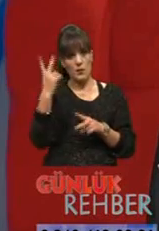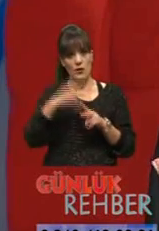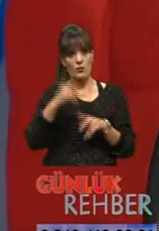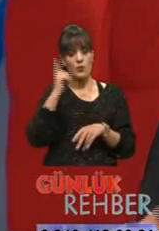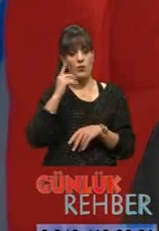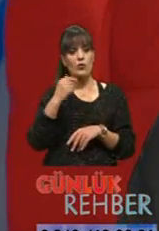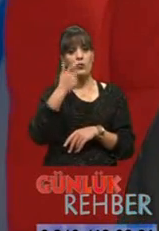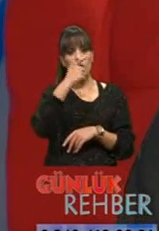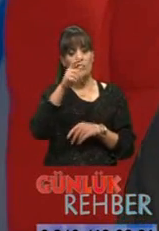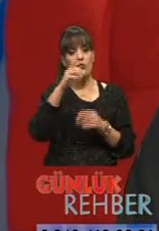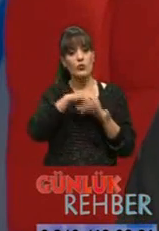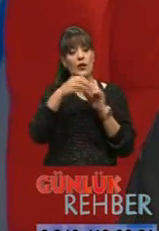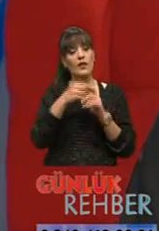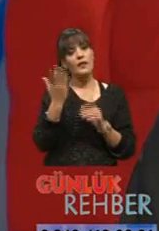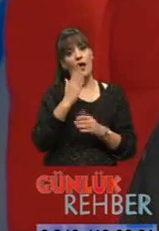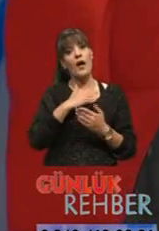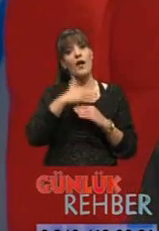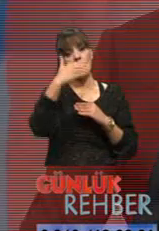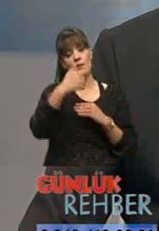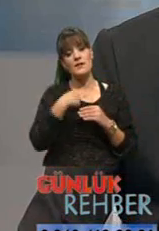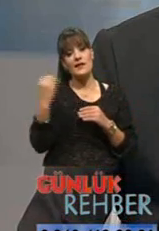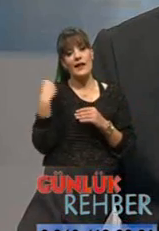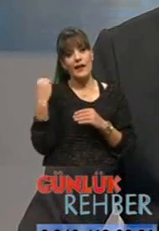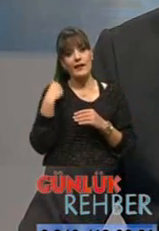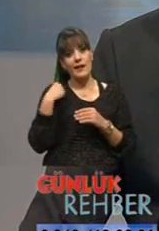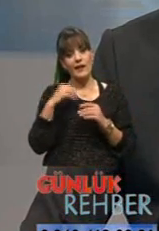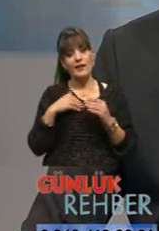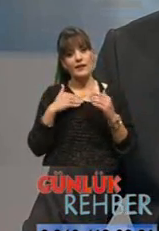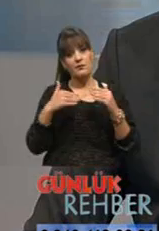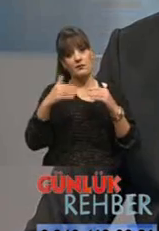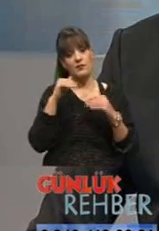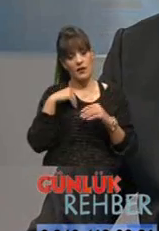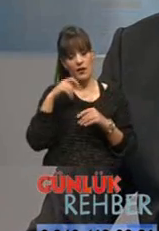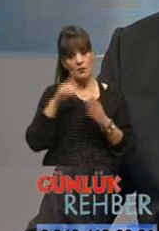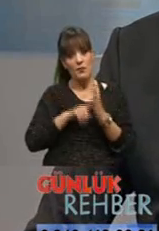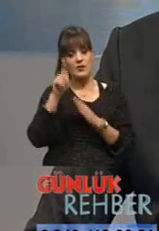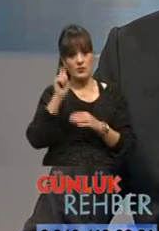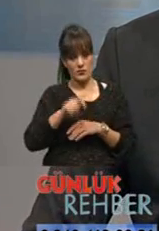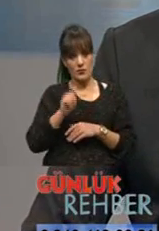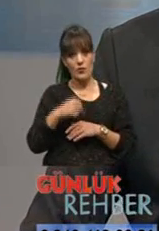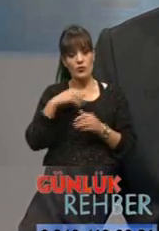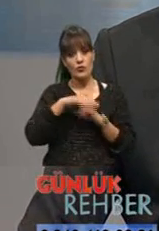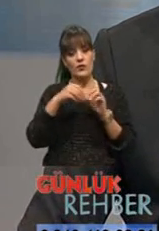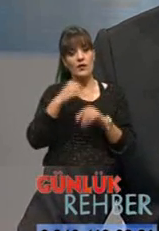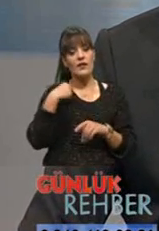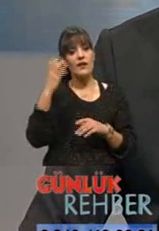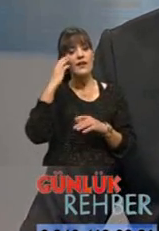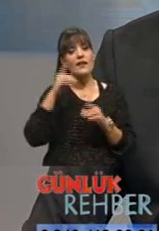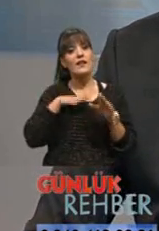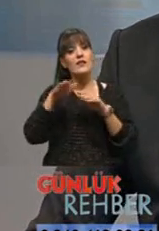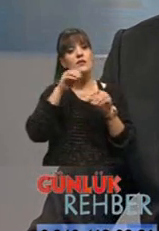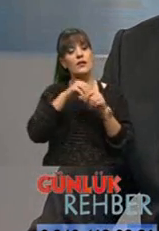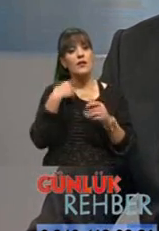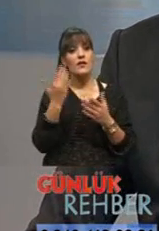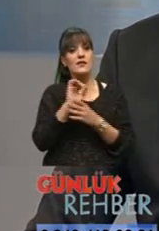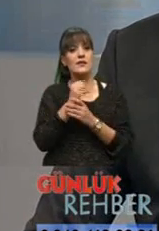çok popüler çok, oldu çok, yoksa? Daha ileride tabii. Biz yeni yeni etkileniyoruz onlardan. Yani dünyadaki DJ'lere zaten artık bir